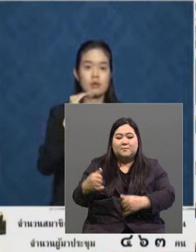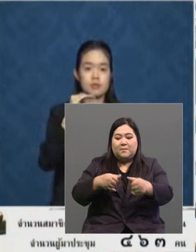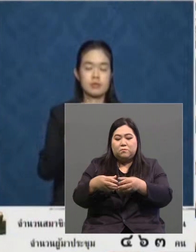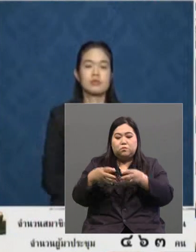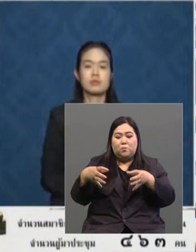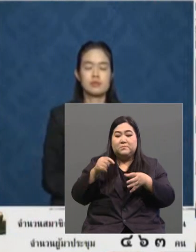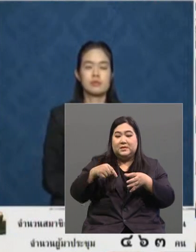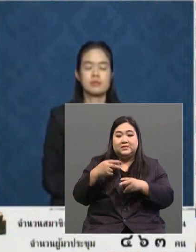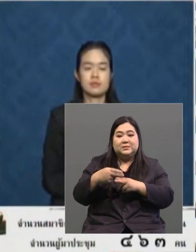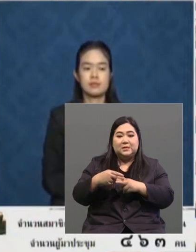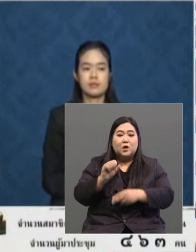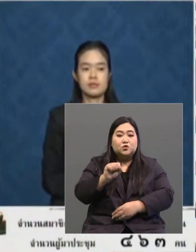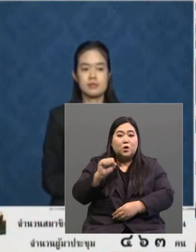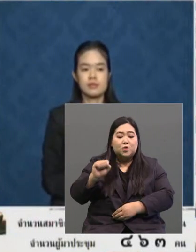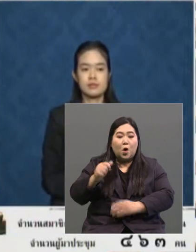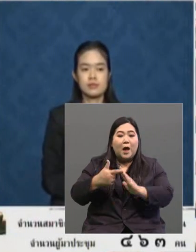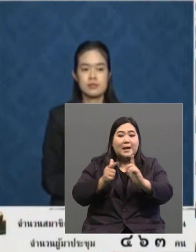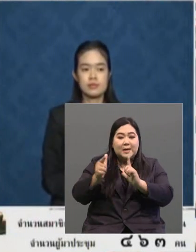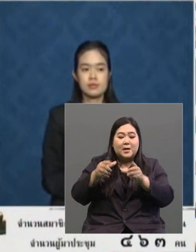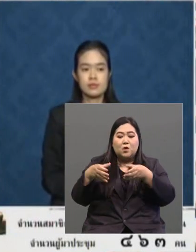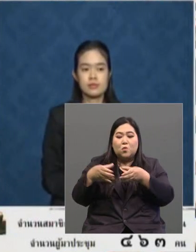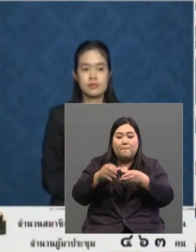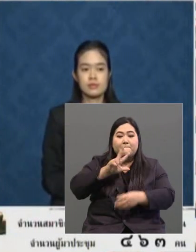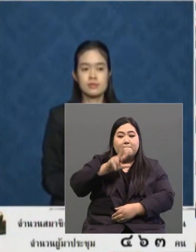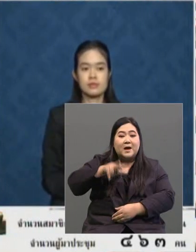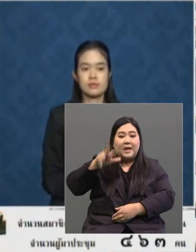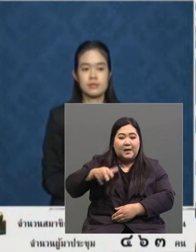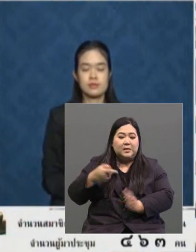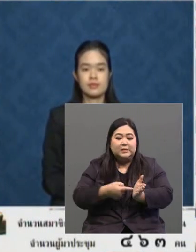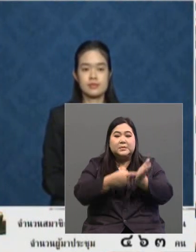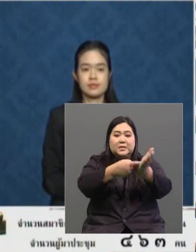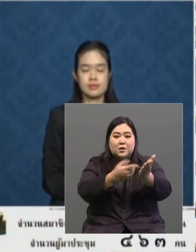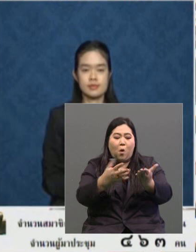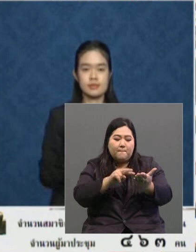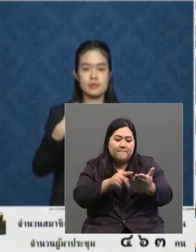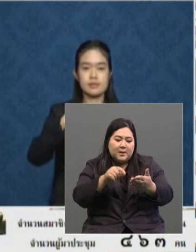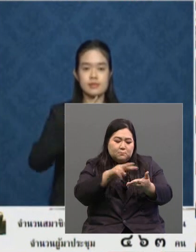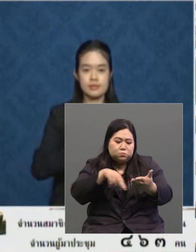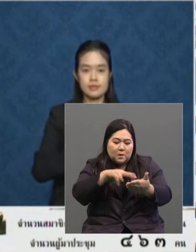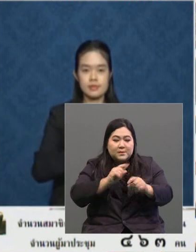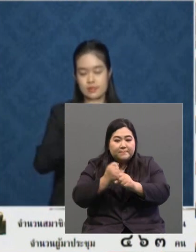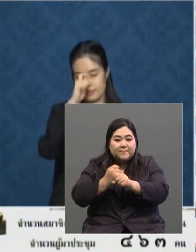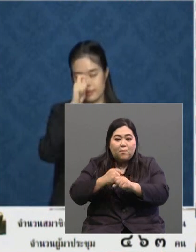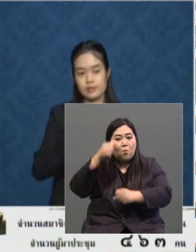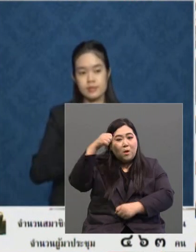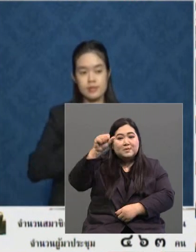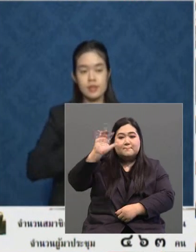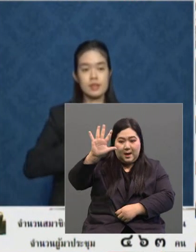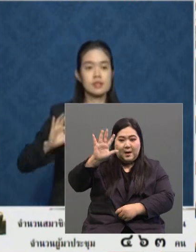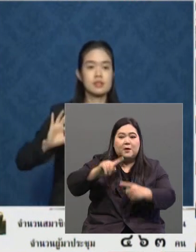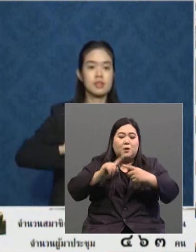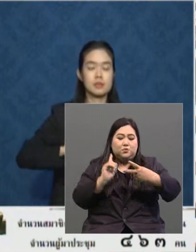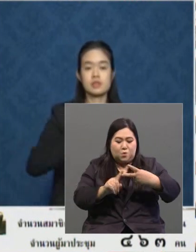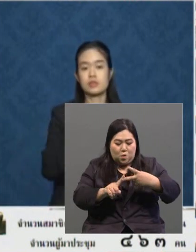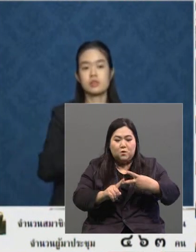สรัญทิมสุวรรณกสสเลยพรรคเพื่อไทยเสนอให้แปรยติเป็นเวลา 15วันและใช้ร่างพรบที่